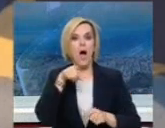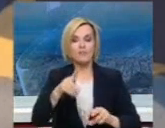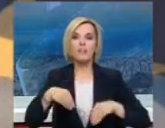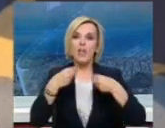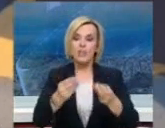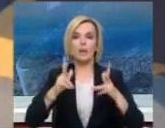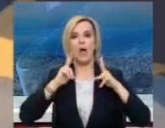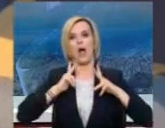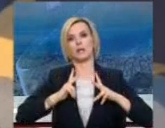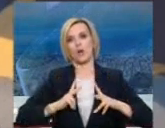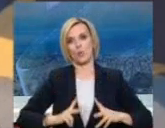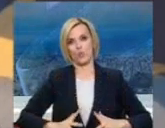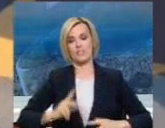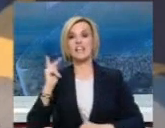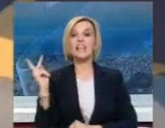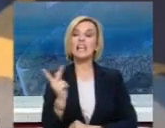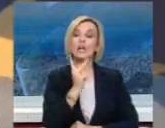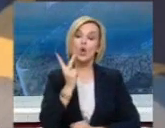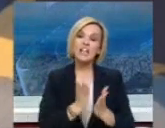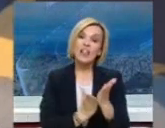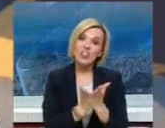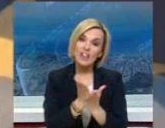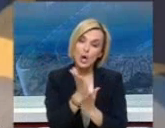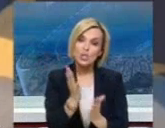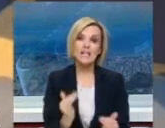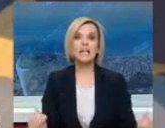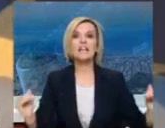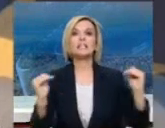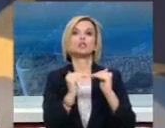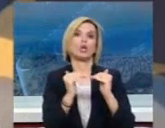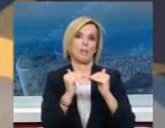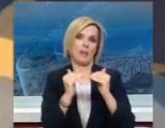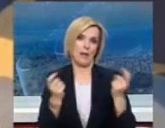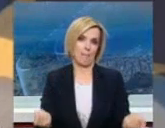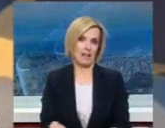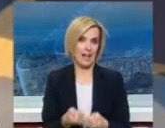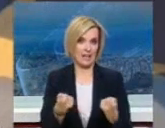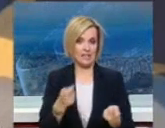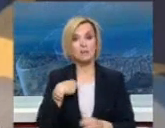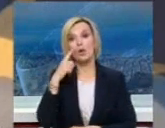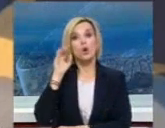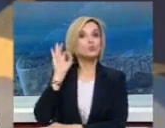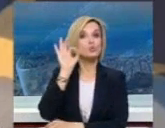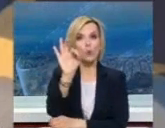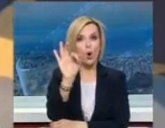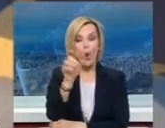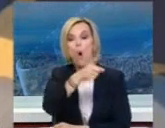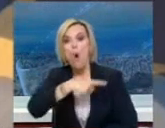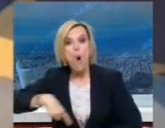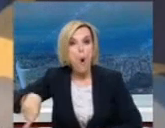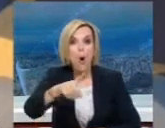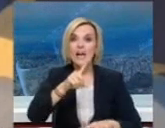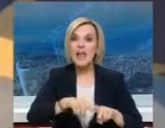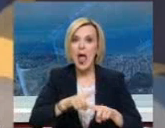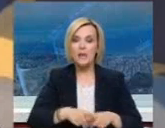κοινωνικής δικαιοσύνης και ισότιμης μεταχείρισης. Στόχος μας είναι να μην αφήσουμε κανέναν συμπατριώτη μας